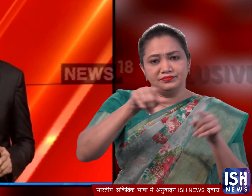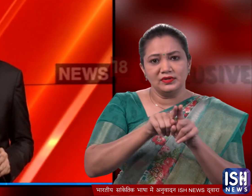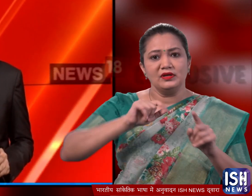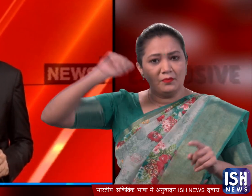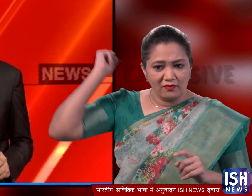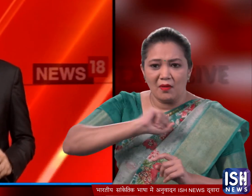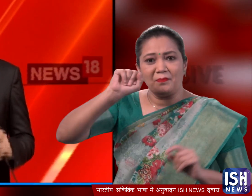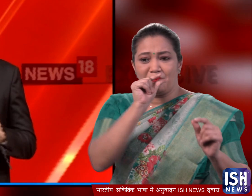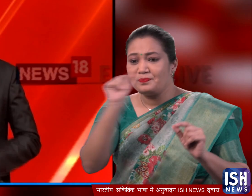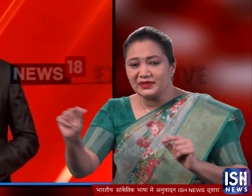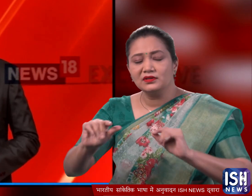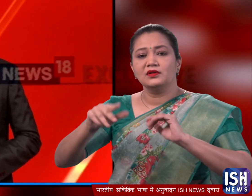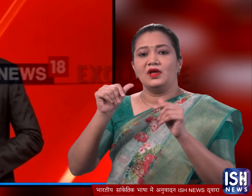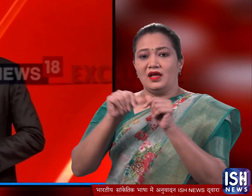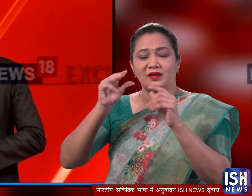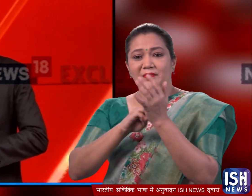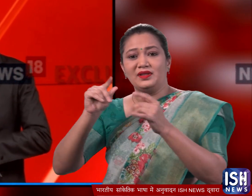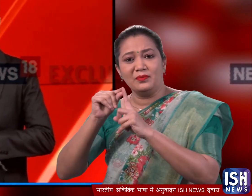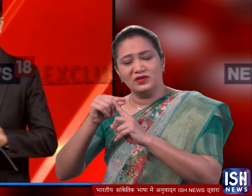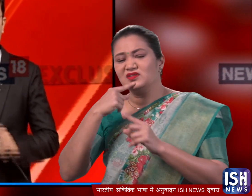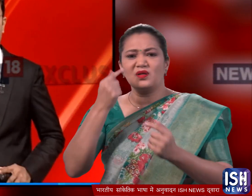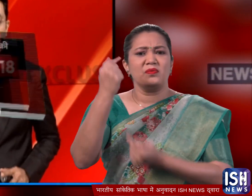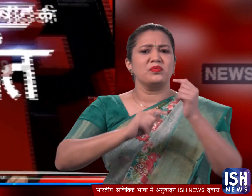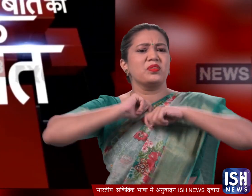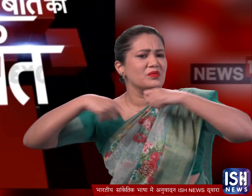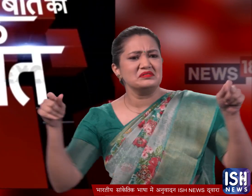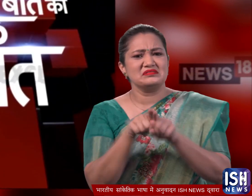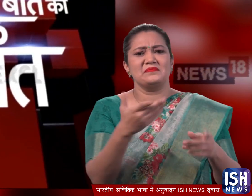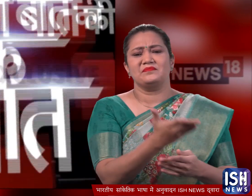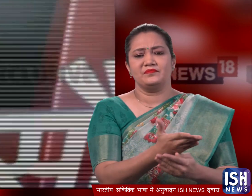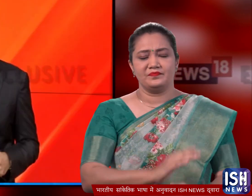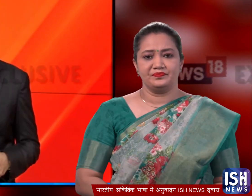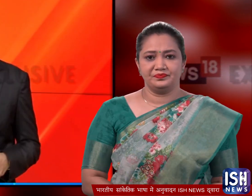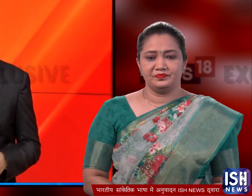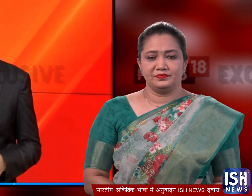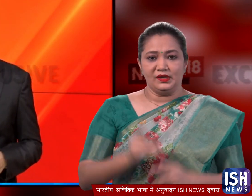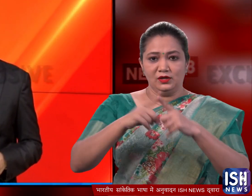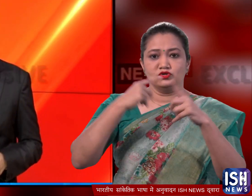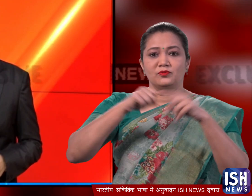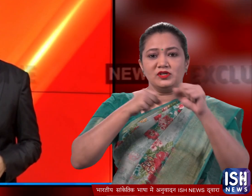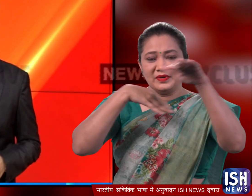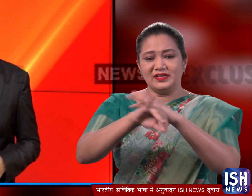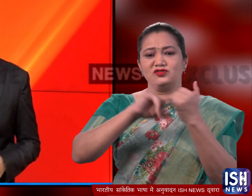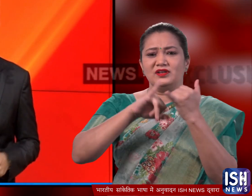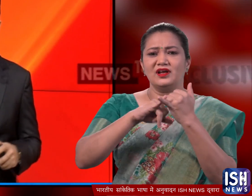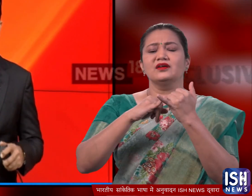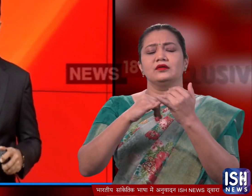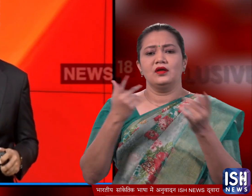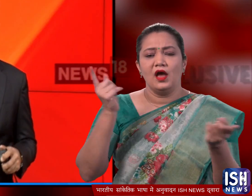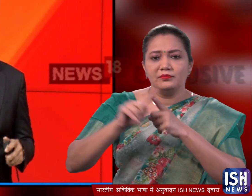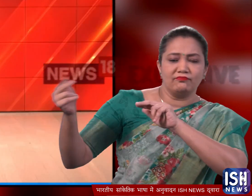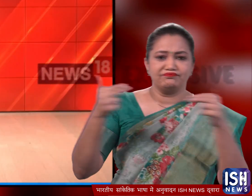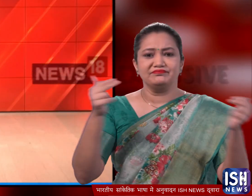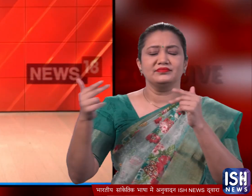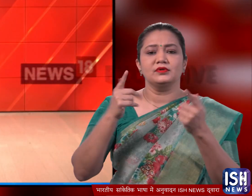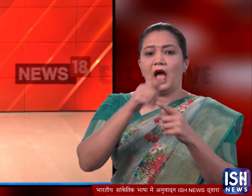होबे का नारा लगाया, जिसे अग्निमित्रा पॉल ने राजनीतिक गुंडागर्दी करार दिया। जम्मू कश्मीर में के श्रीनगर में हुई मुठभेड़ में सुरक्षा बल के जवानों